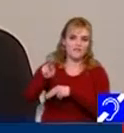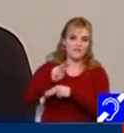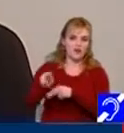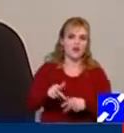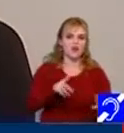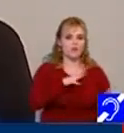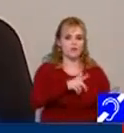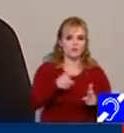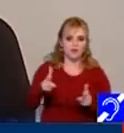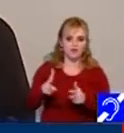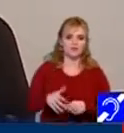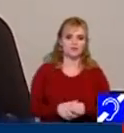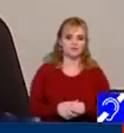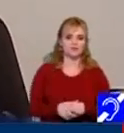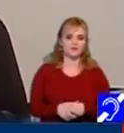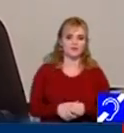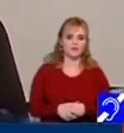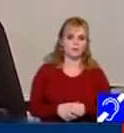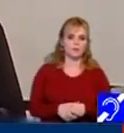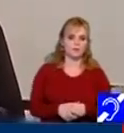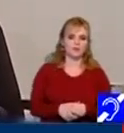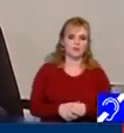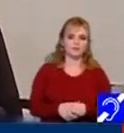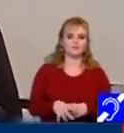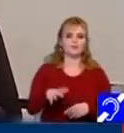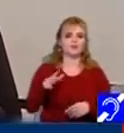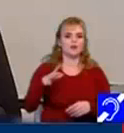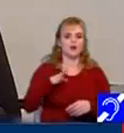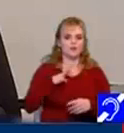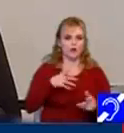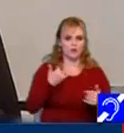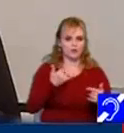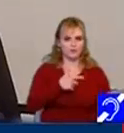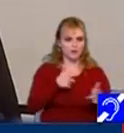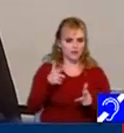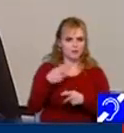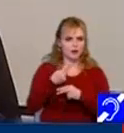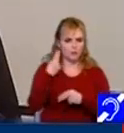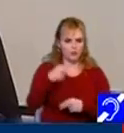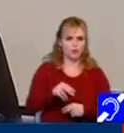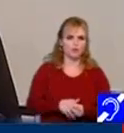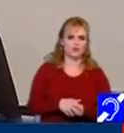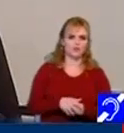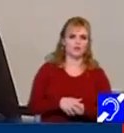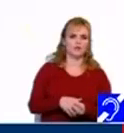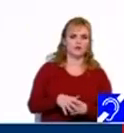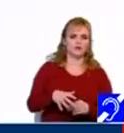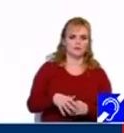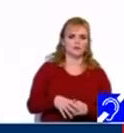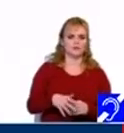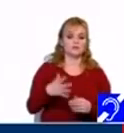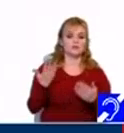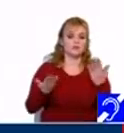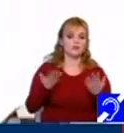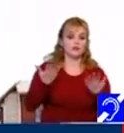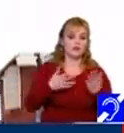pregătirea fizică s-a modificat, s-au intrat pe baremele NATO, nu pe cele care le aveam înainte, partea de cursuri, de tactică. Dacă ne